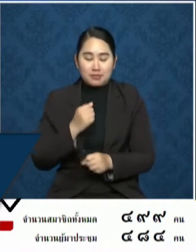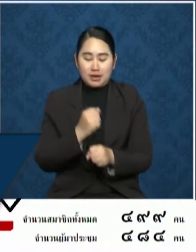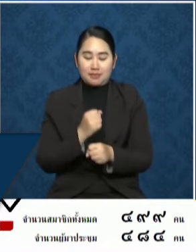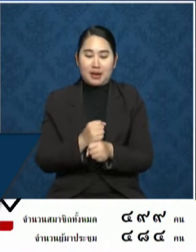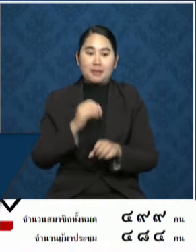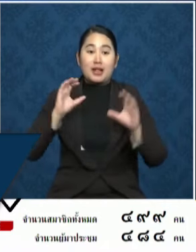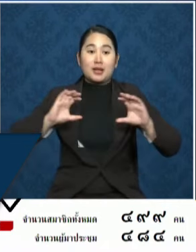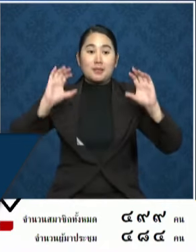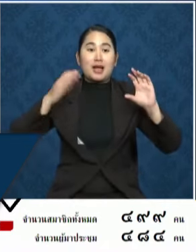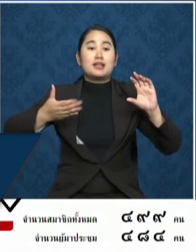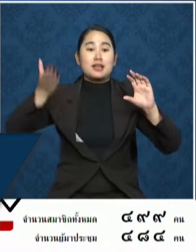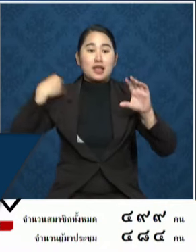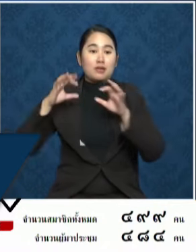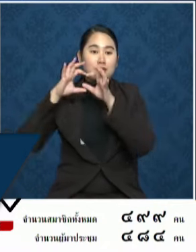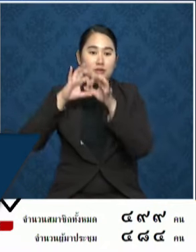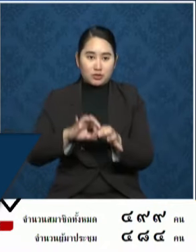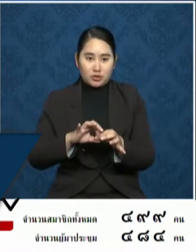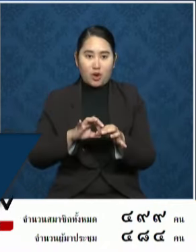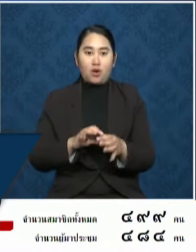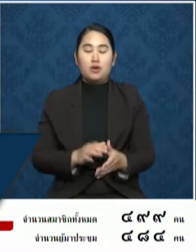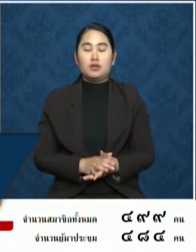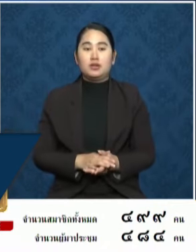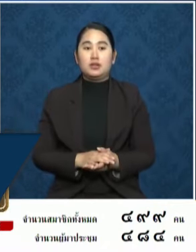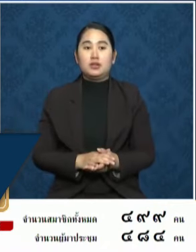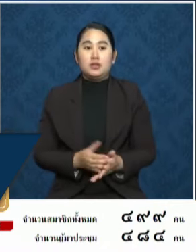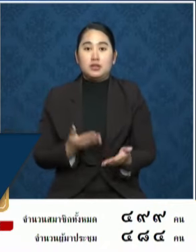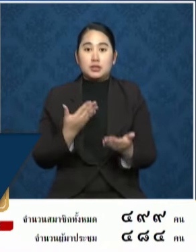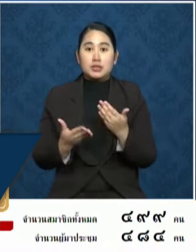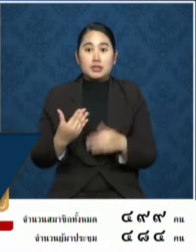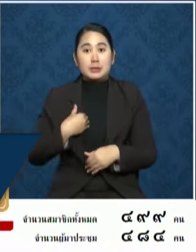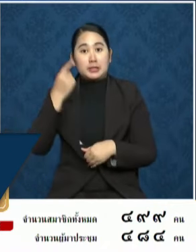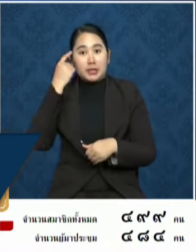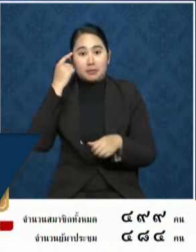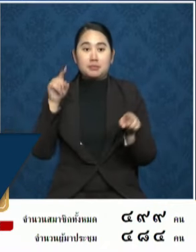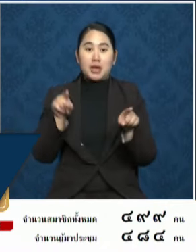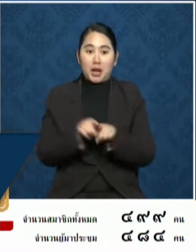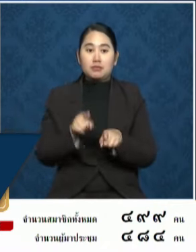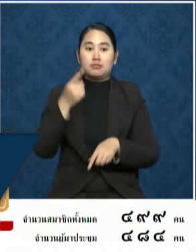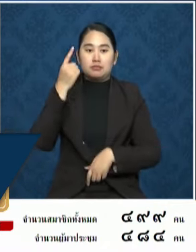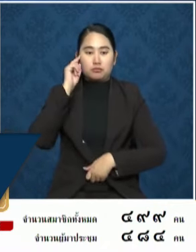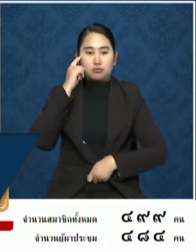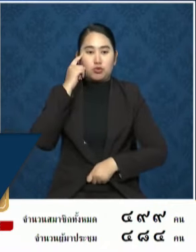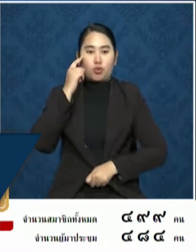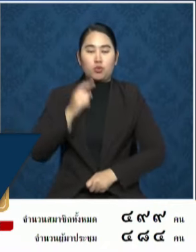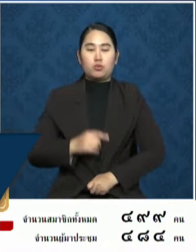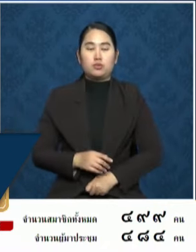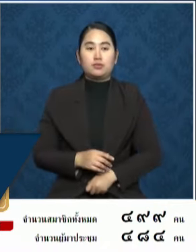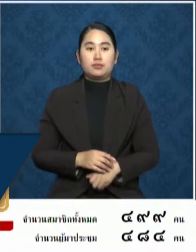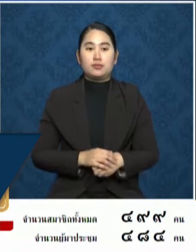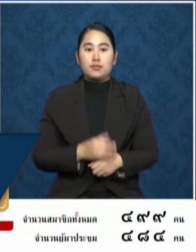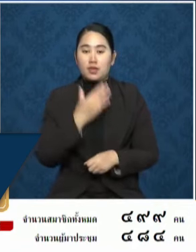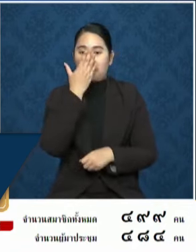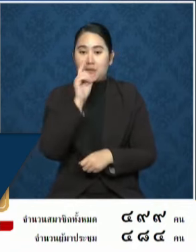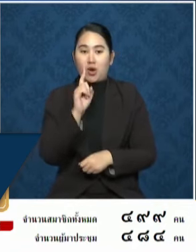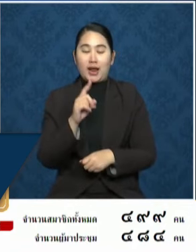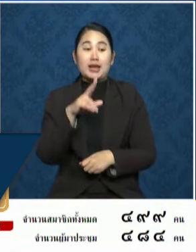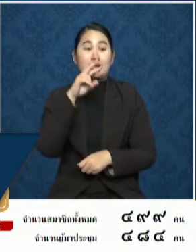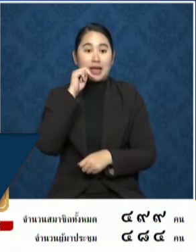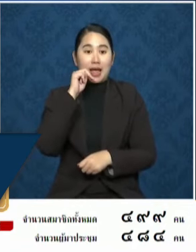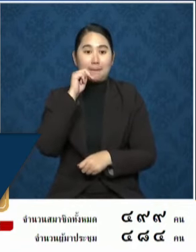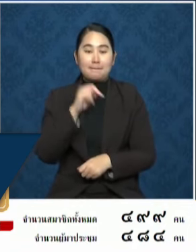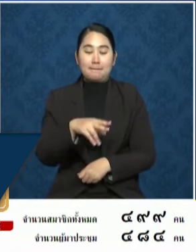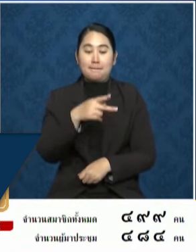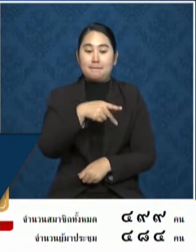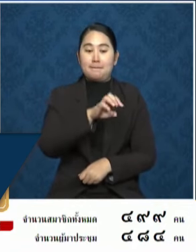รัฐบาลที่แล้วนะครับหรือหรือท่านคิดเห็นตรงกันก็ไม่ทราบได้อย่างไรนะครับเพราะในขณะที่ลุ่มน้ำครับลุ่มน้ำแม่